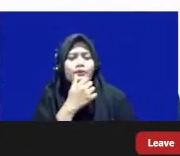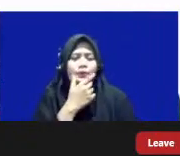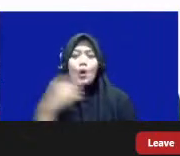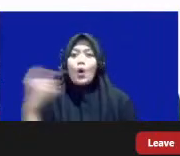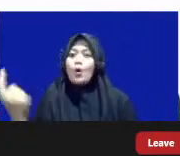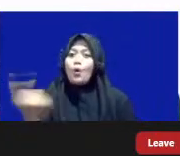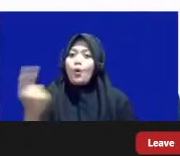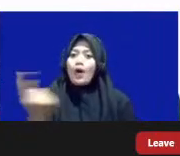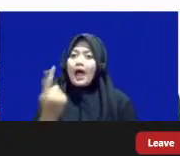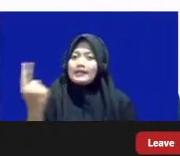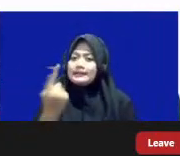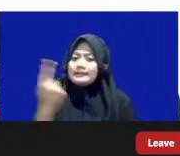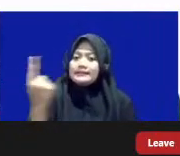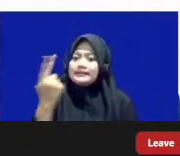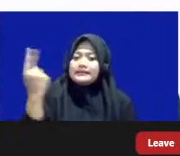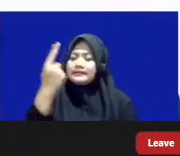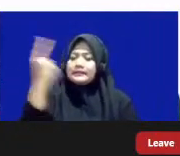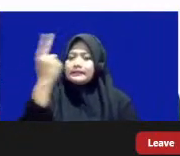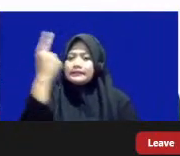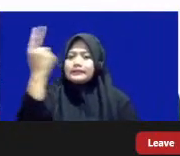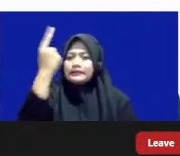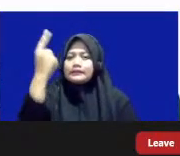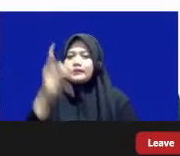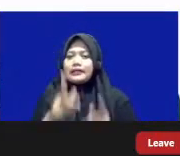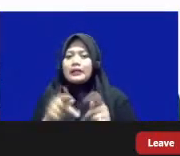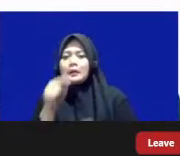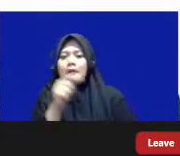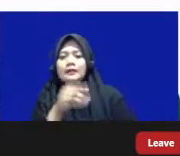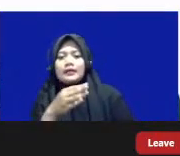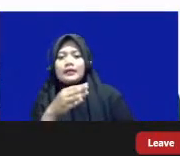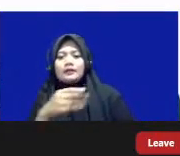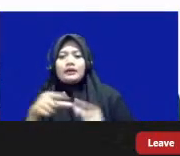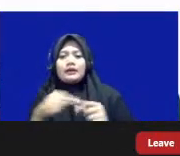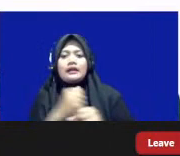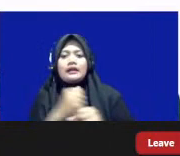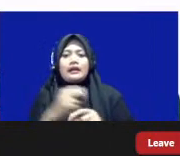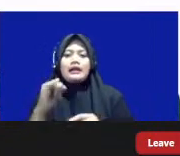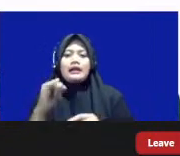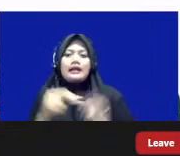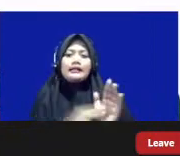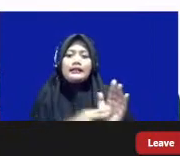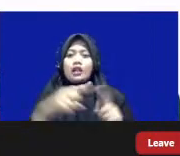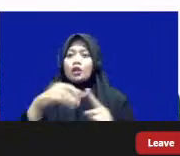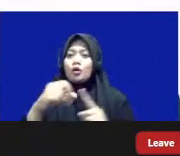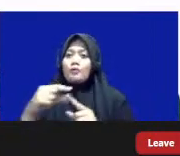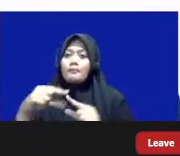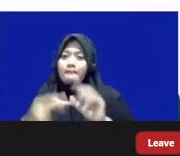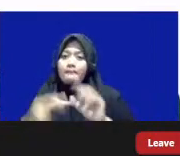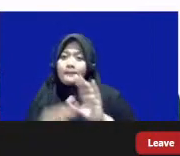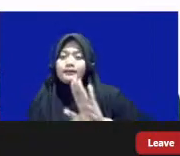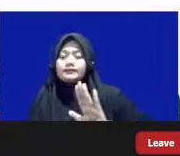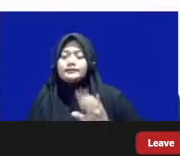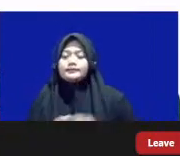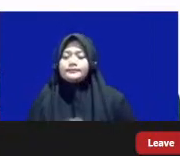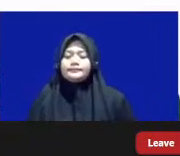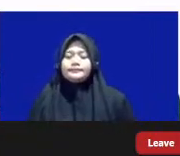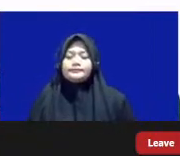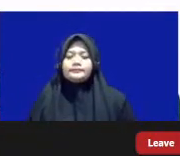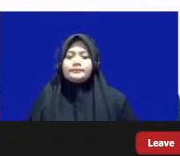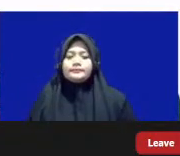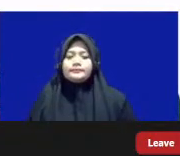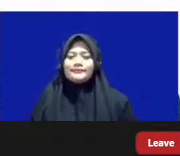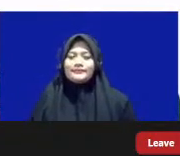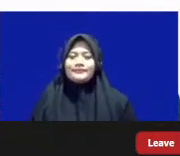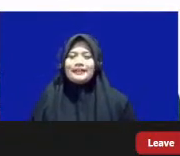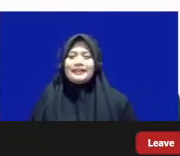angin puting beliung kalau di sini, atau disebutnya dengan angin topan atau apa, ya. Nah, itu. Nah, jadi